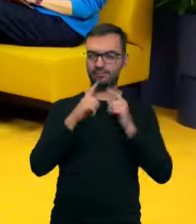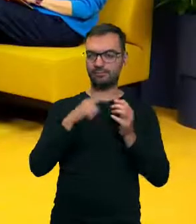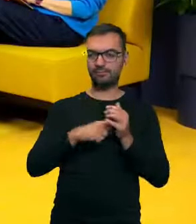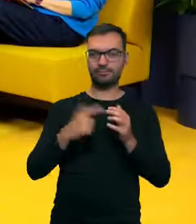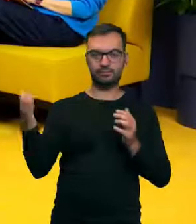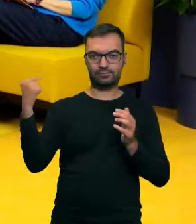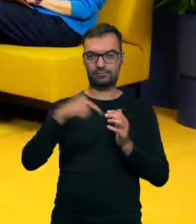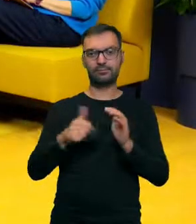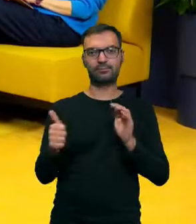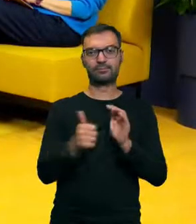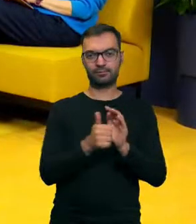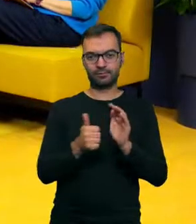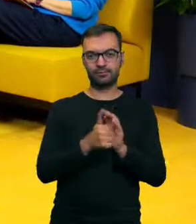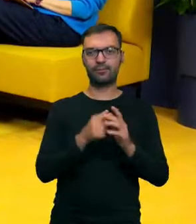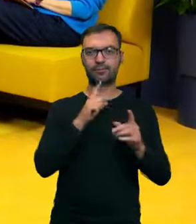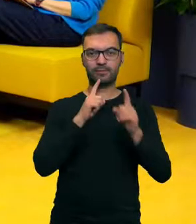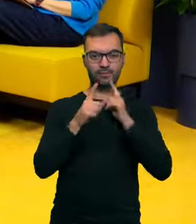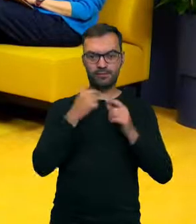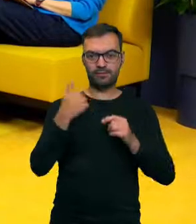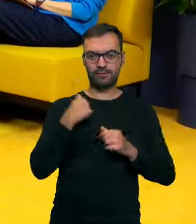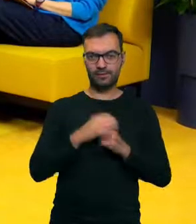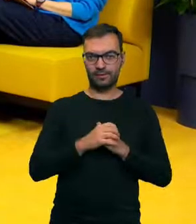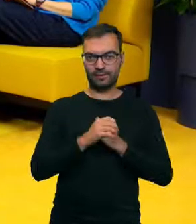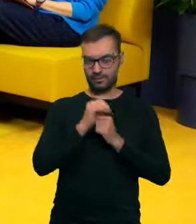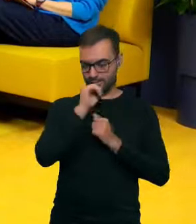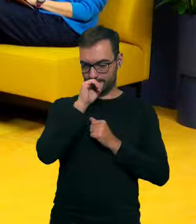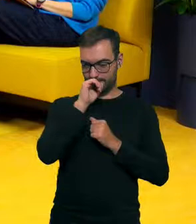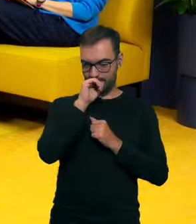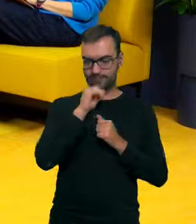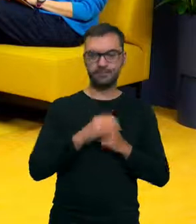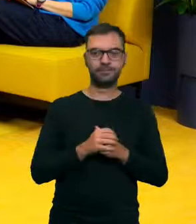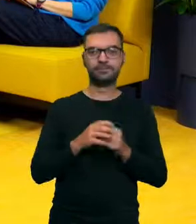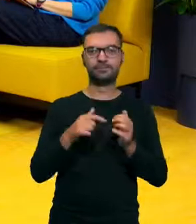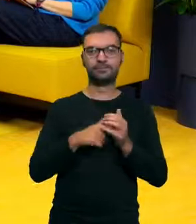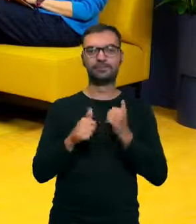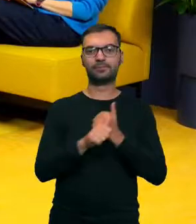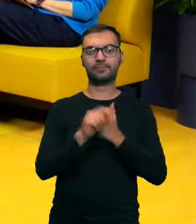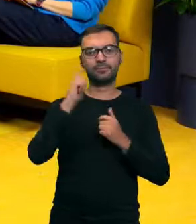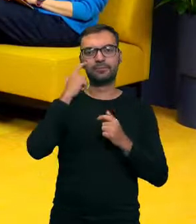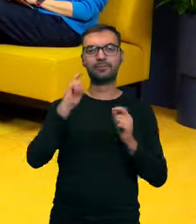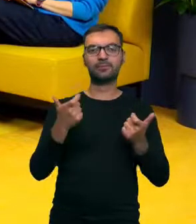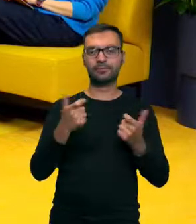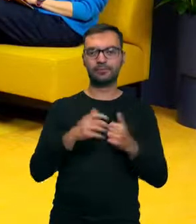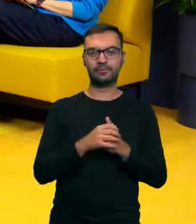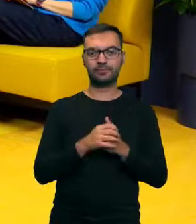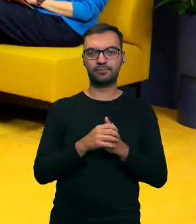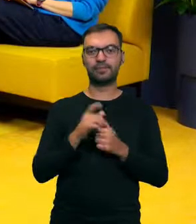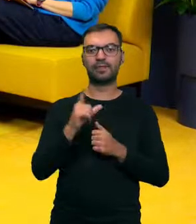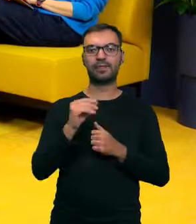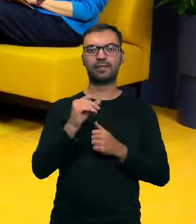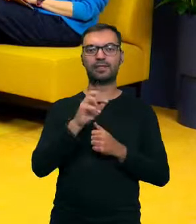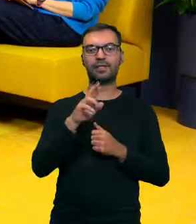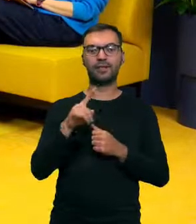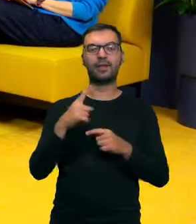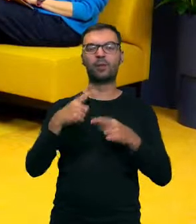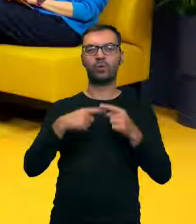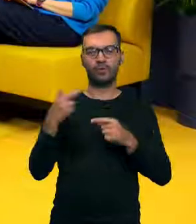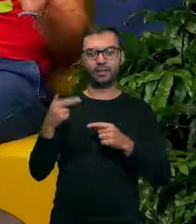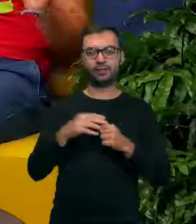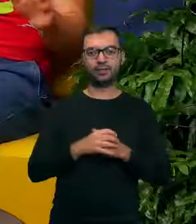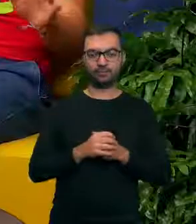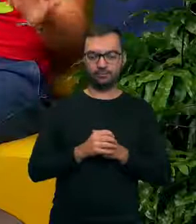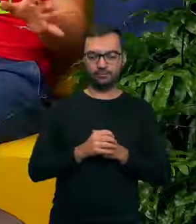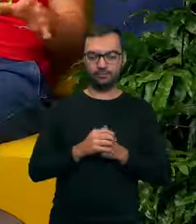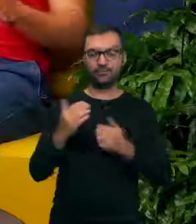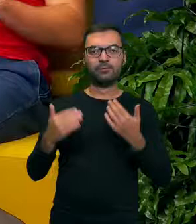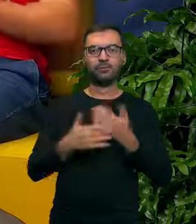jednak w 2016 bardzo? Były rozmowy i tak. Znaczy, ale to chodziło głównie o ustalenia między Cezarem a producentami. Jasne, jasne. Bo się